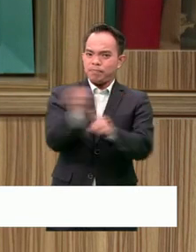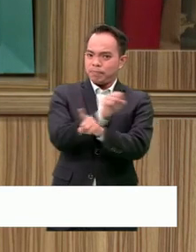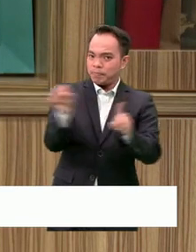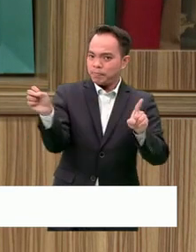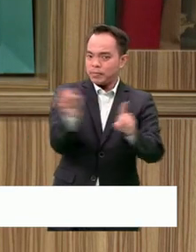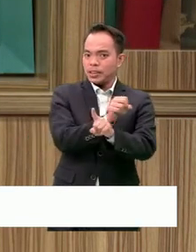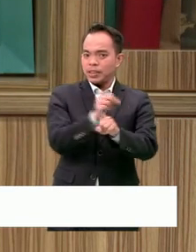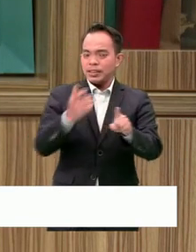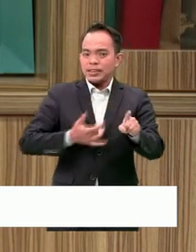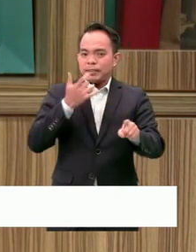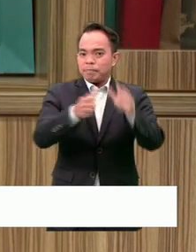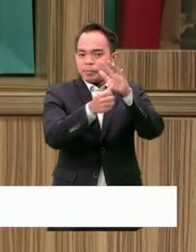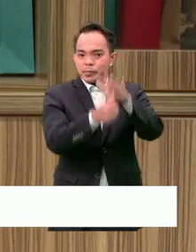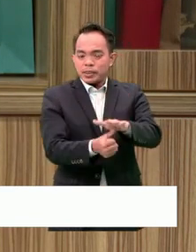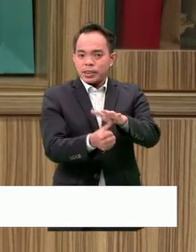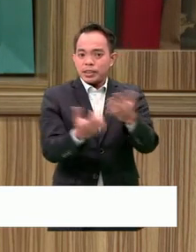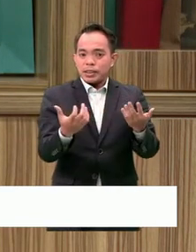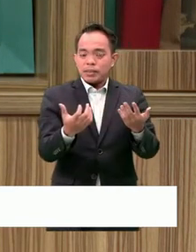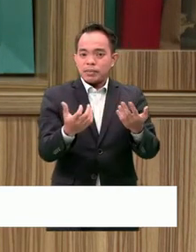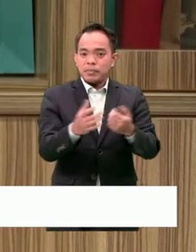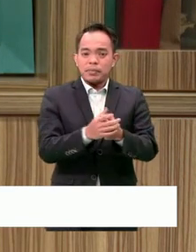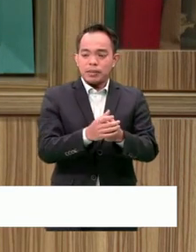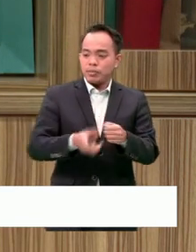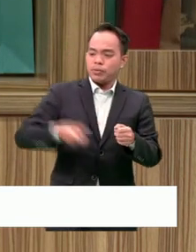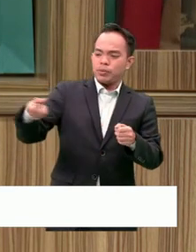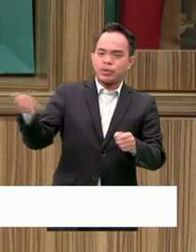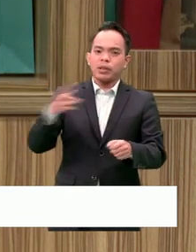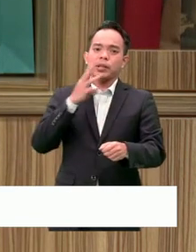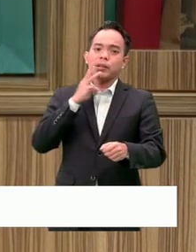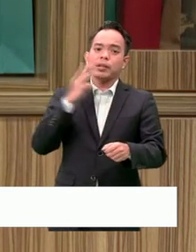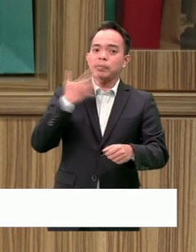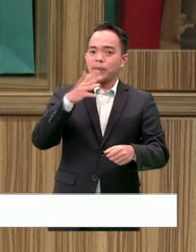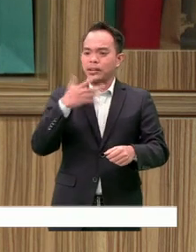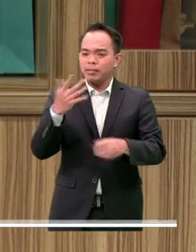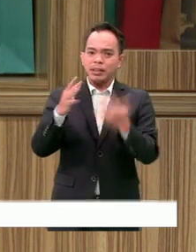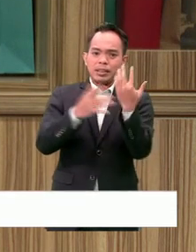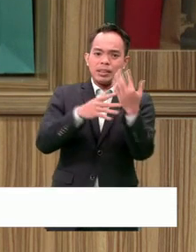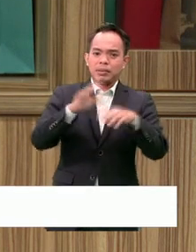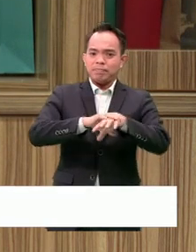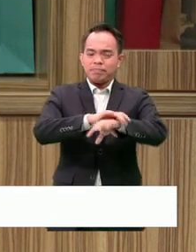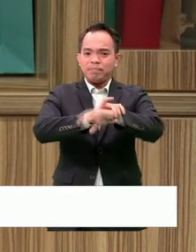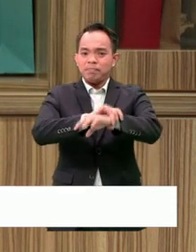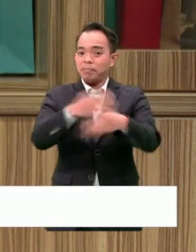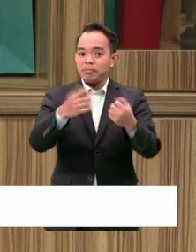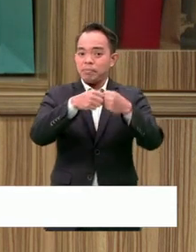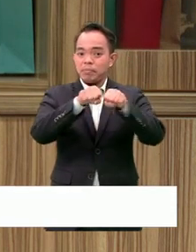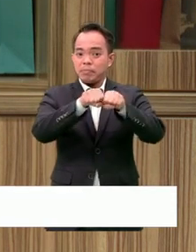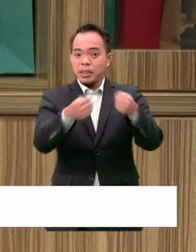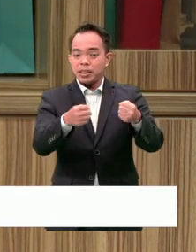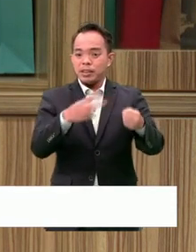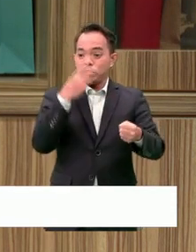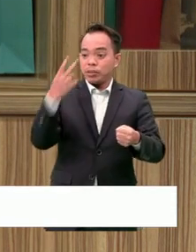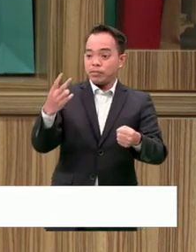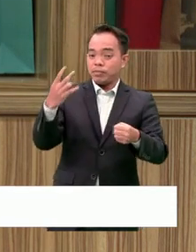dia alami. Tadi ada disiram air panas, dipukul sampai tangannya patah, ya. Dan terakhir itu, kalau saya lihat